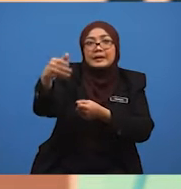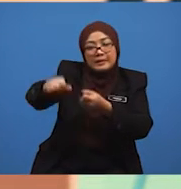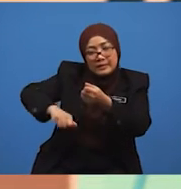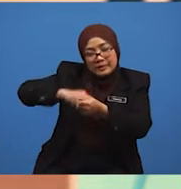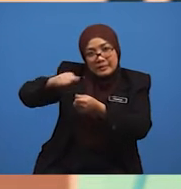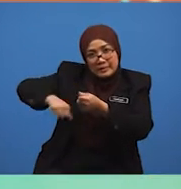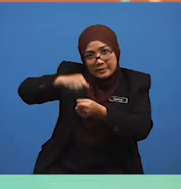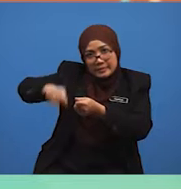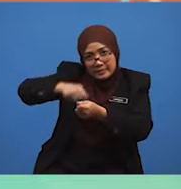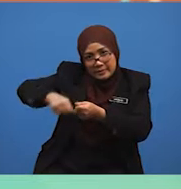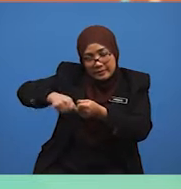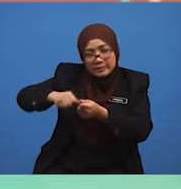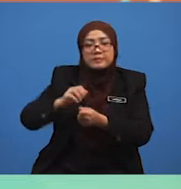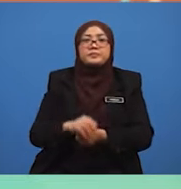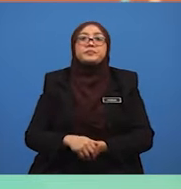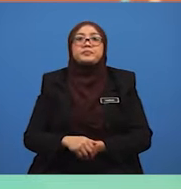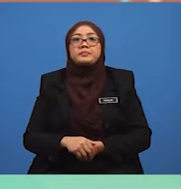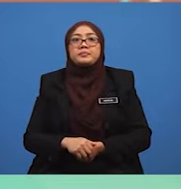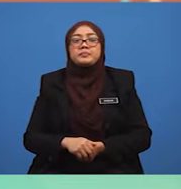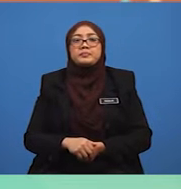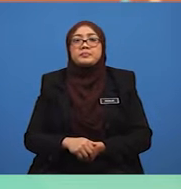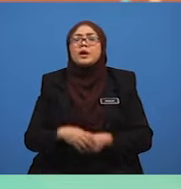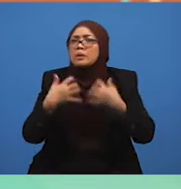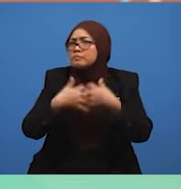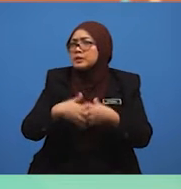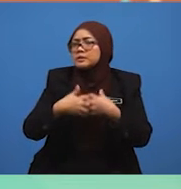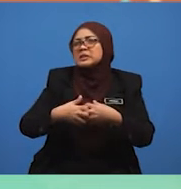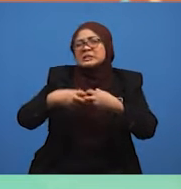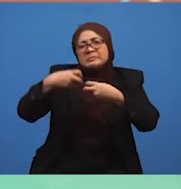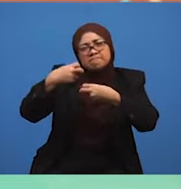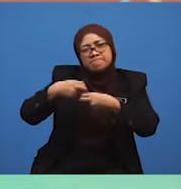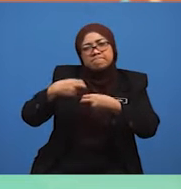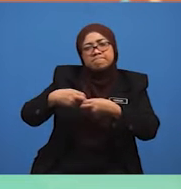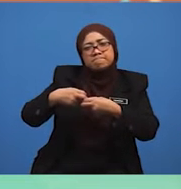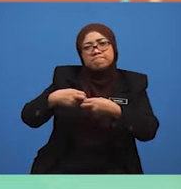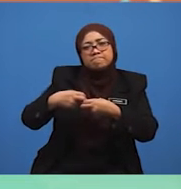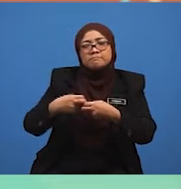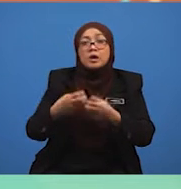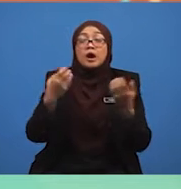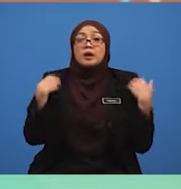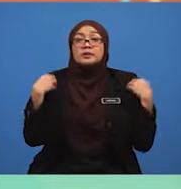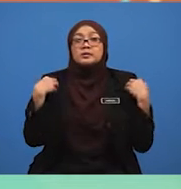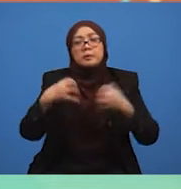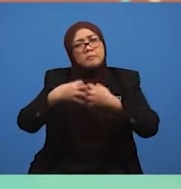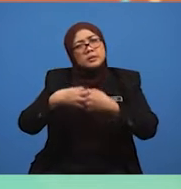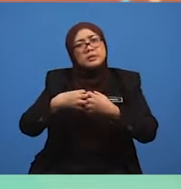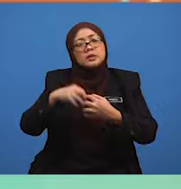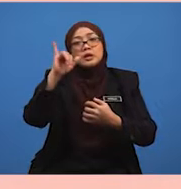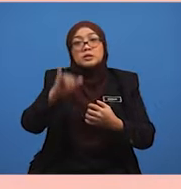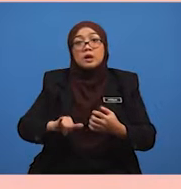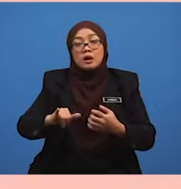kompleks? Haha, sebenarnya mesin kompleks yang lebih baik ialah mesin yang mempunyai ciri lestari.